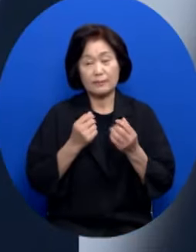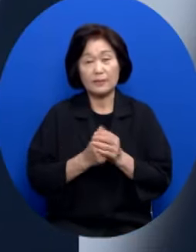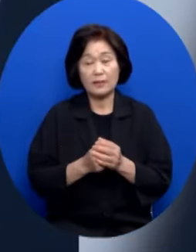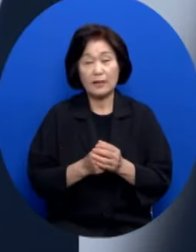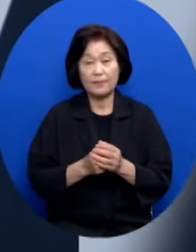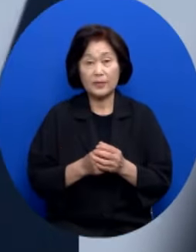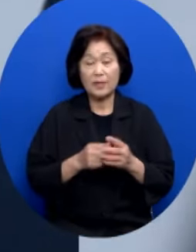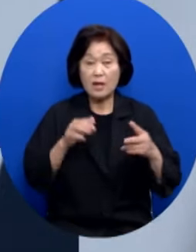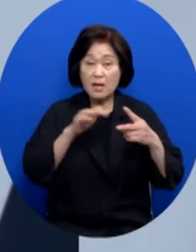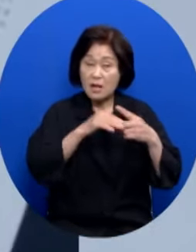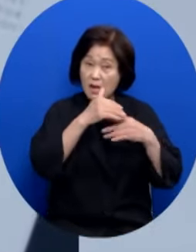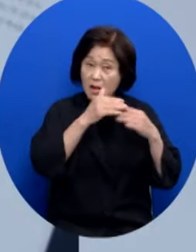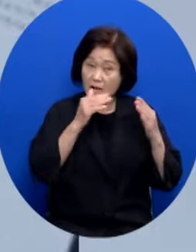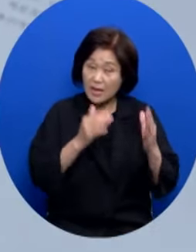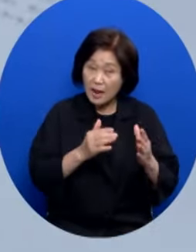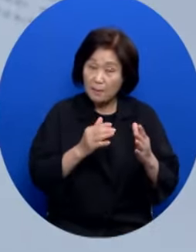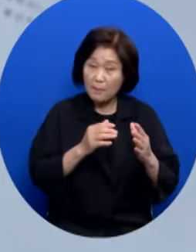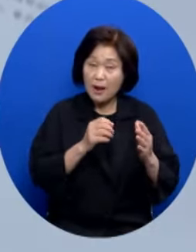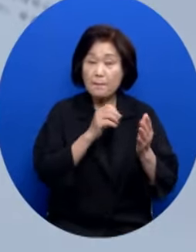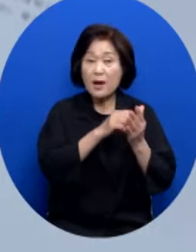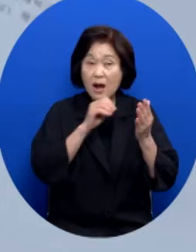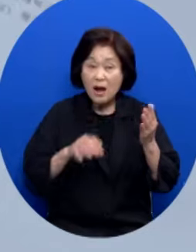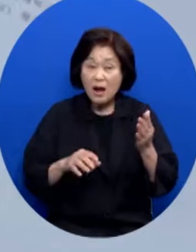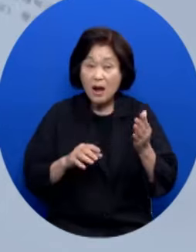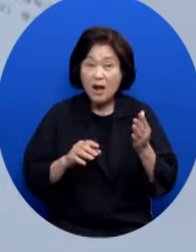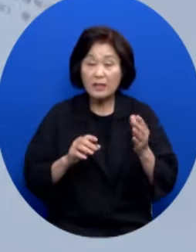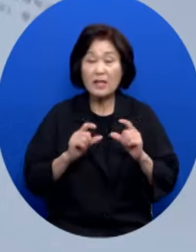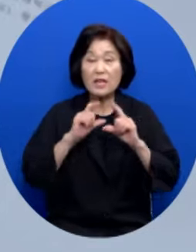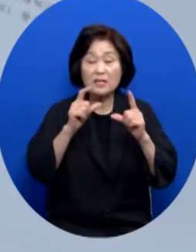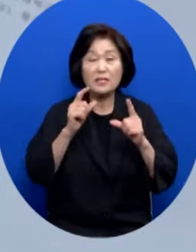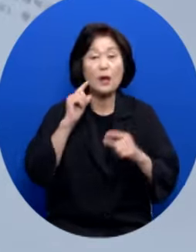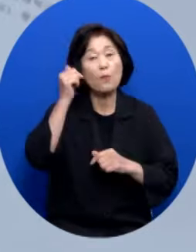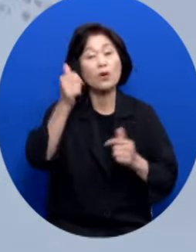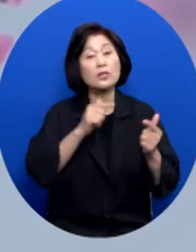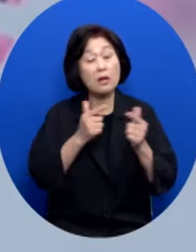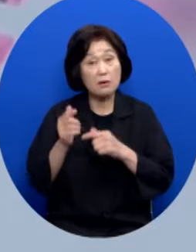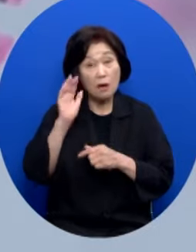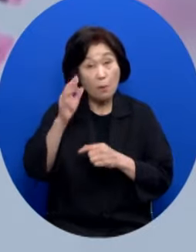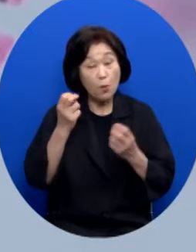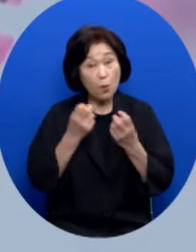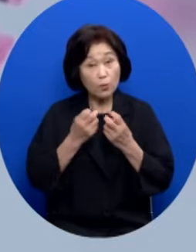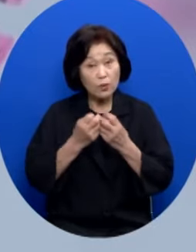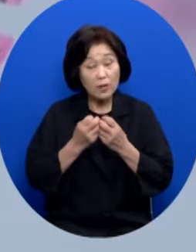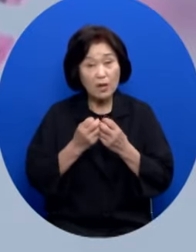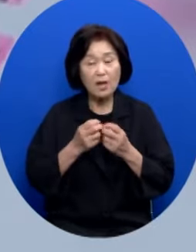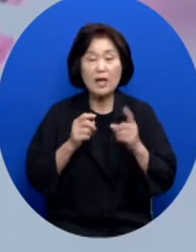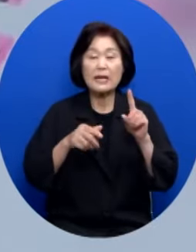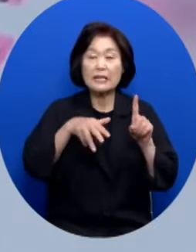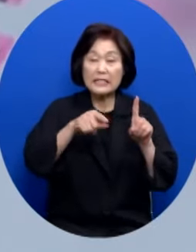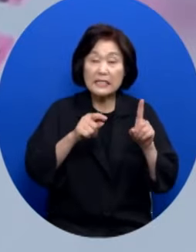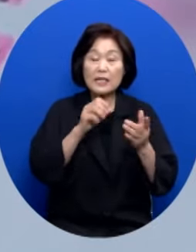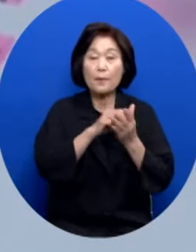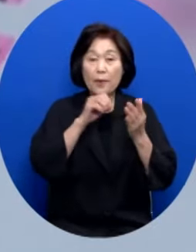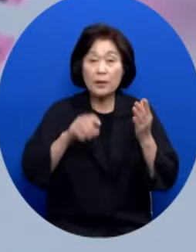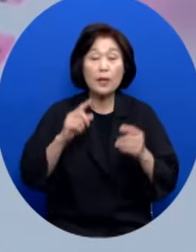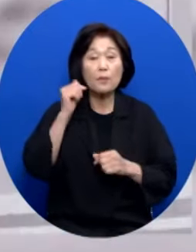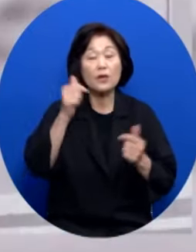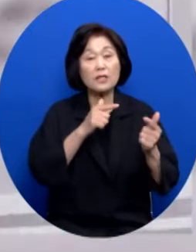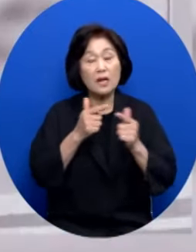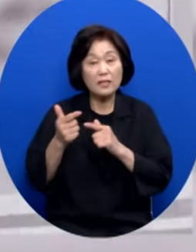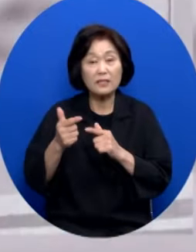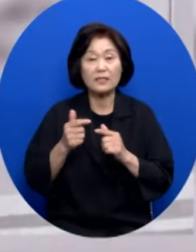다락방을 선언한 목회자 거치 관심이 쏠리고 있습니다 지난 1차 퇴 목회자들은 모두